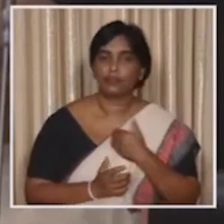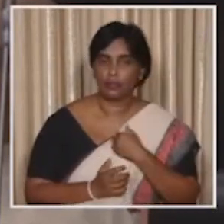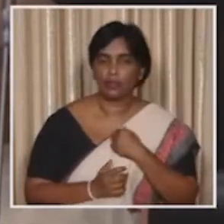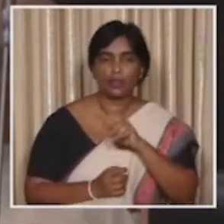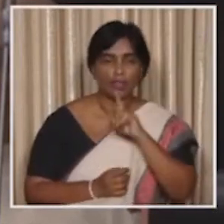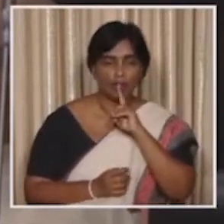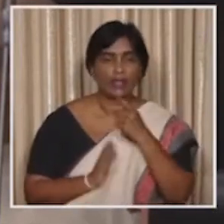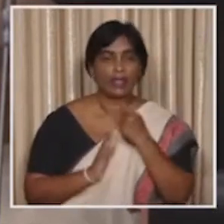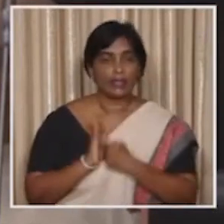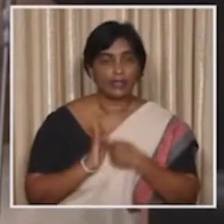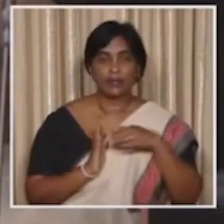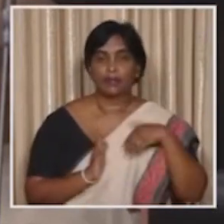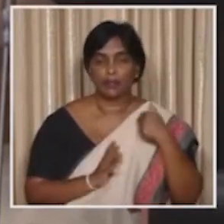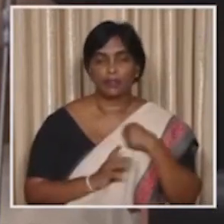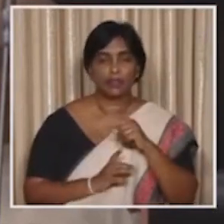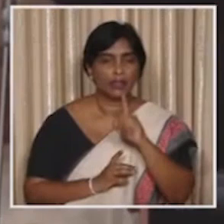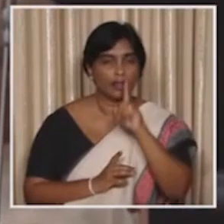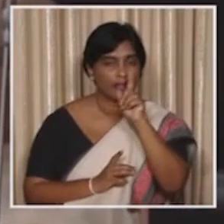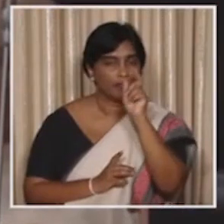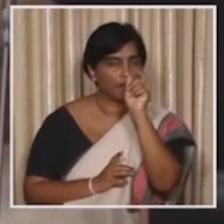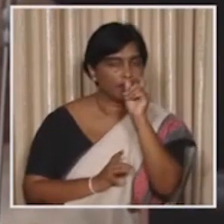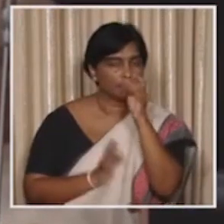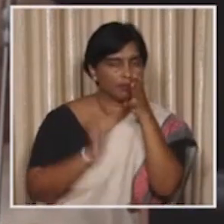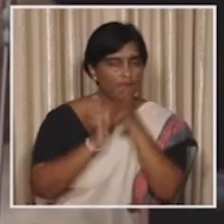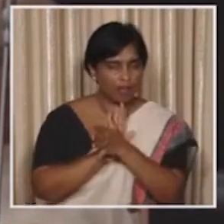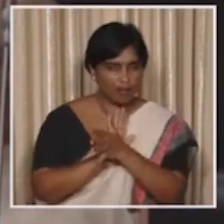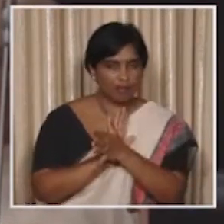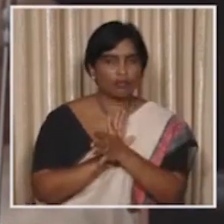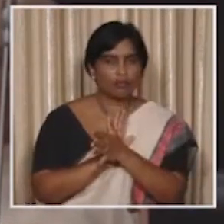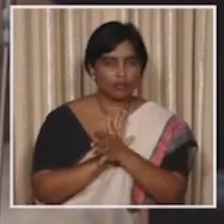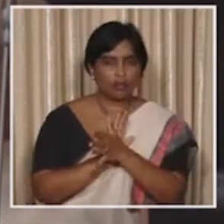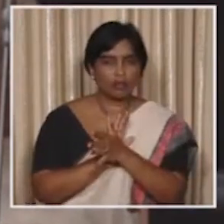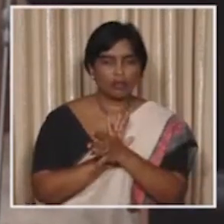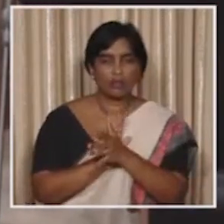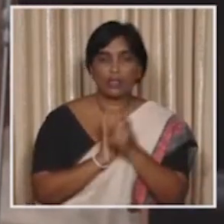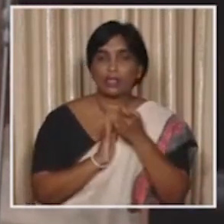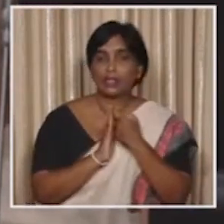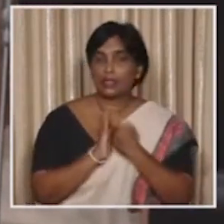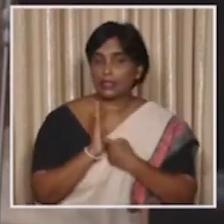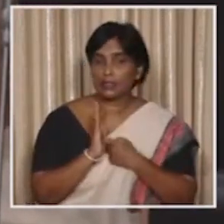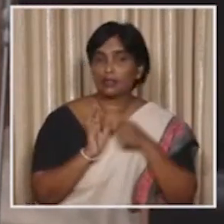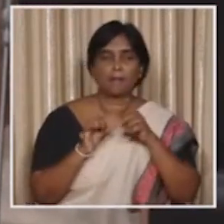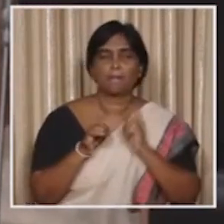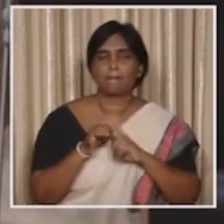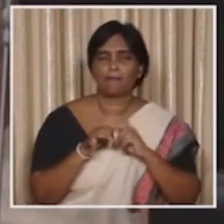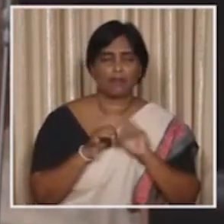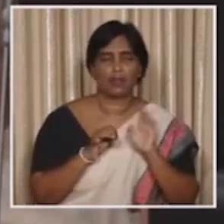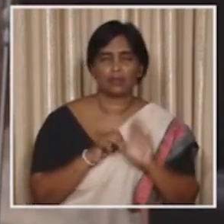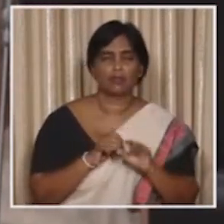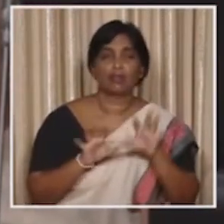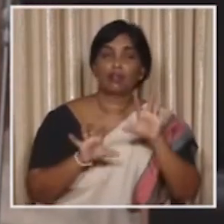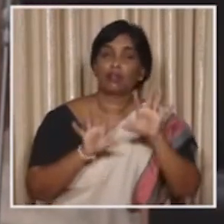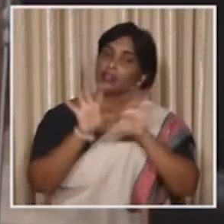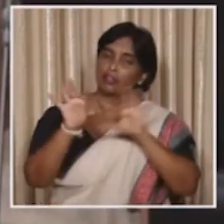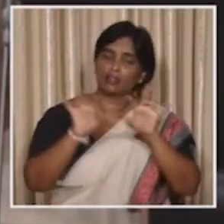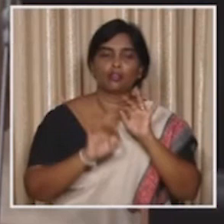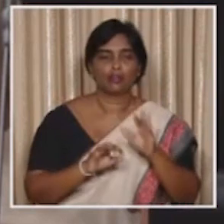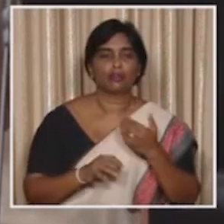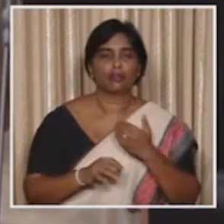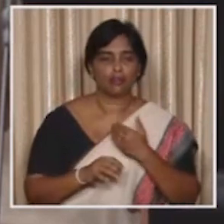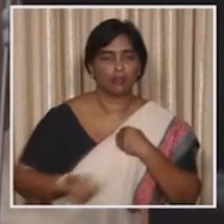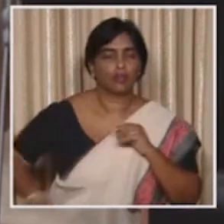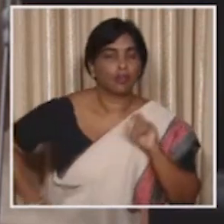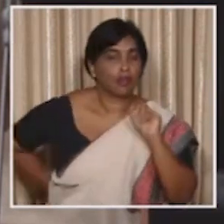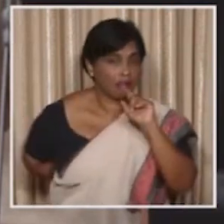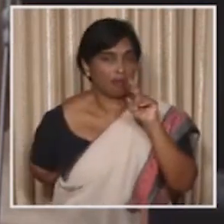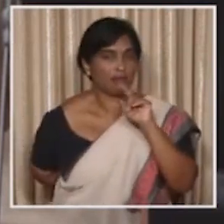ඇහුවන්නේ නීතිපතිතුමාගෙන් එක වචනයක් වැරදුනා කියලා නීතිපතිතුමා මේක ප්‍රශ්නයක් නෙමෙයි පත්වීම් කරන්න. මමත් කියේ නම්